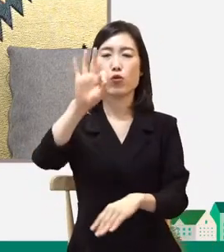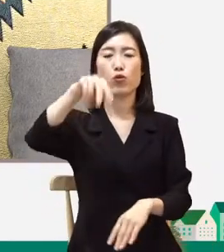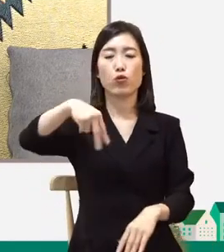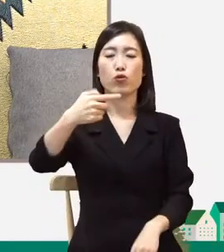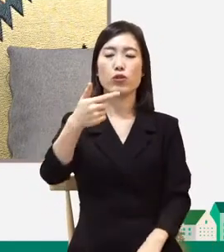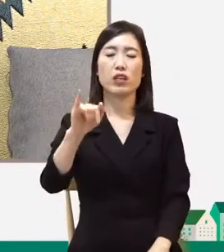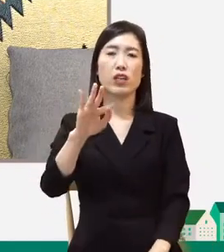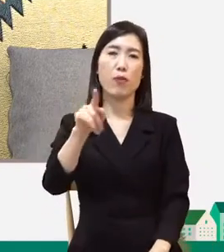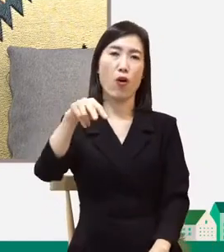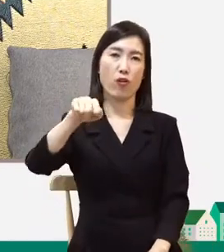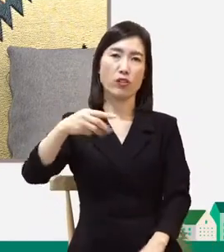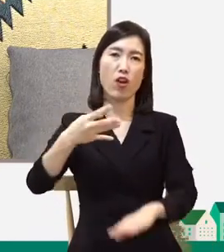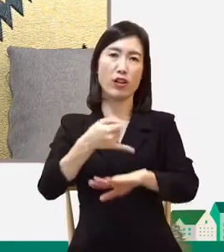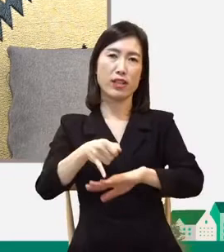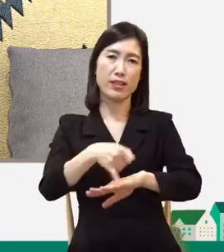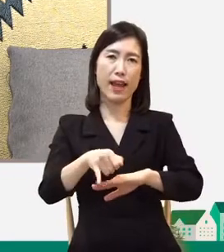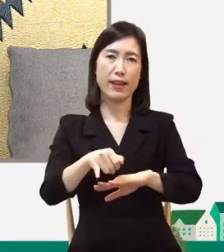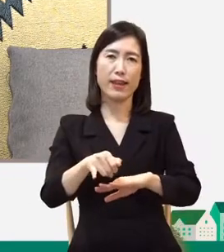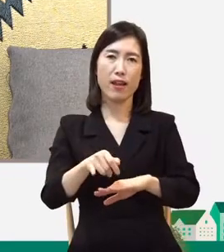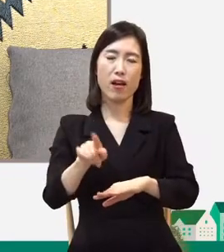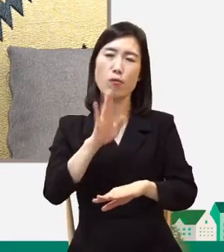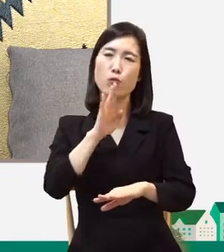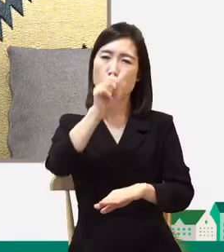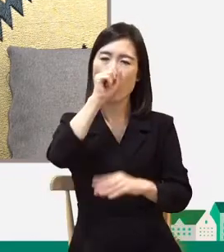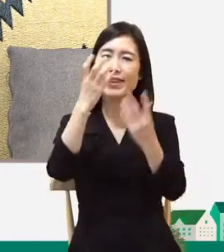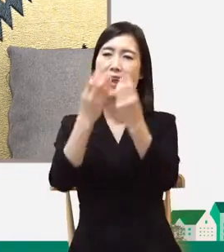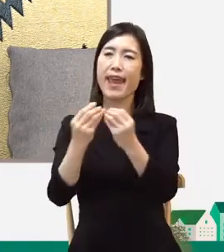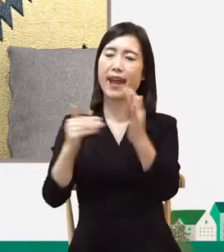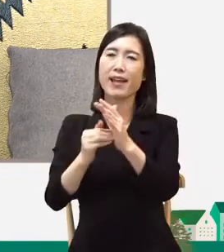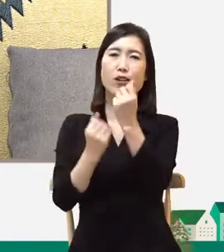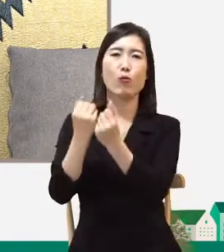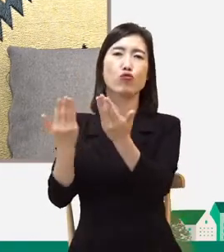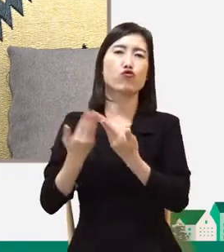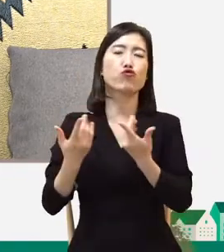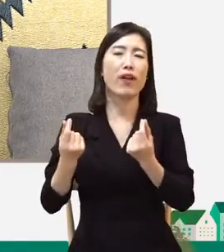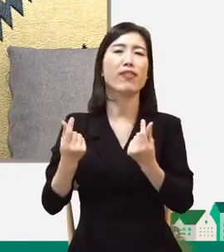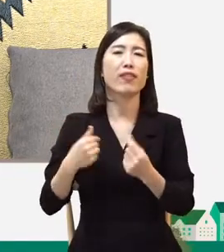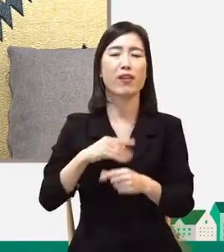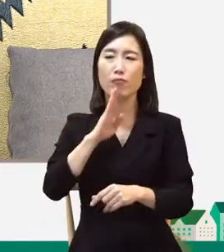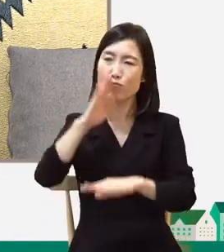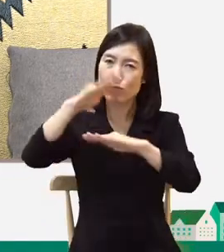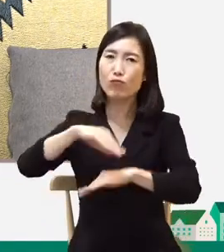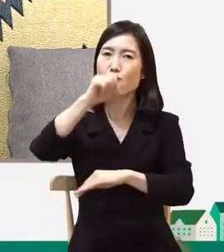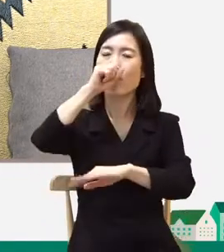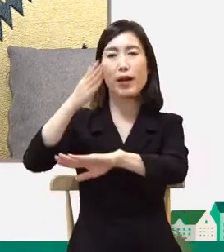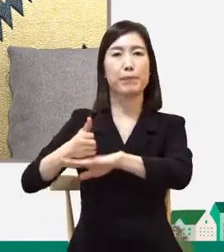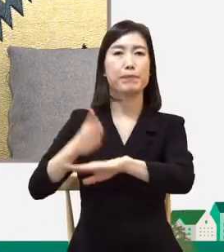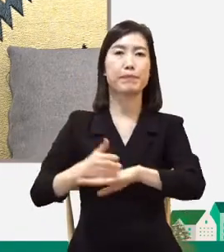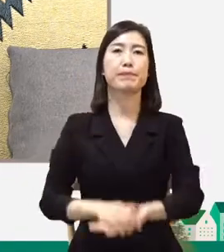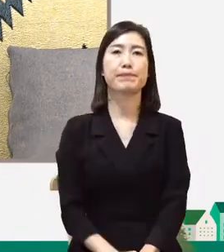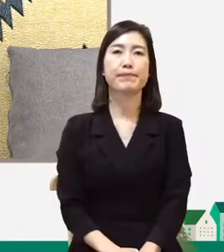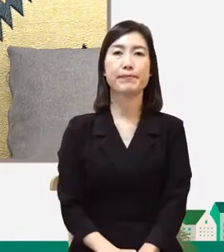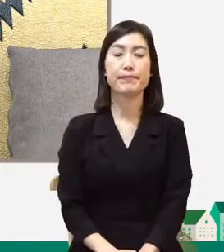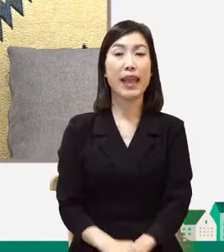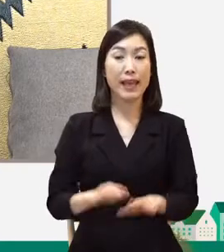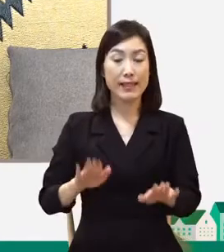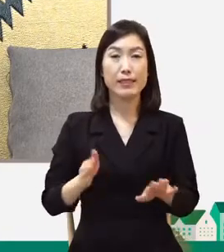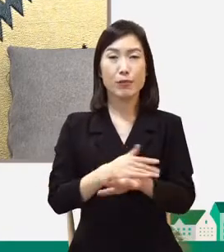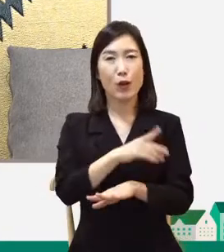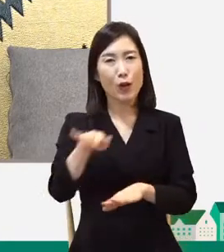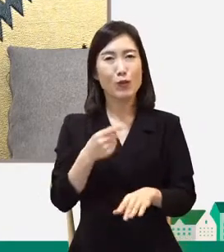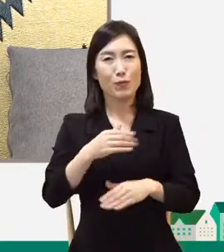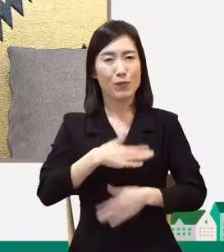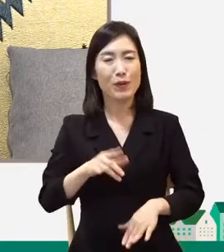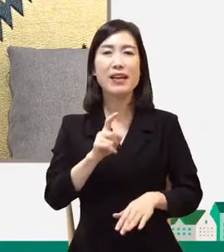우리가 고민을 해야 되는 것인가도 잘 보여주신 것 같습니다. 감사합니다. 그러면은 지금부터 우리가 잠깐